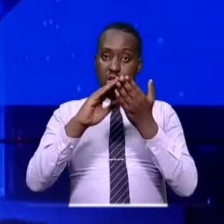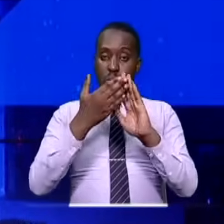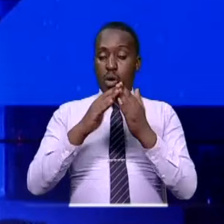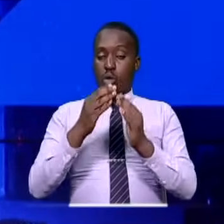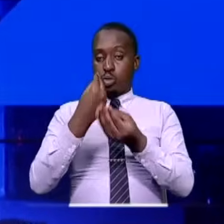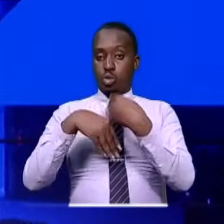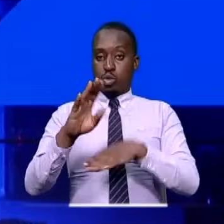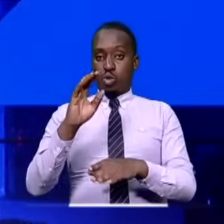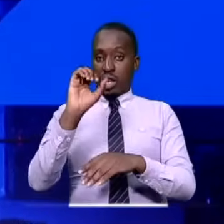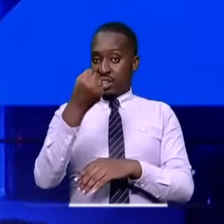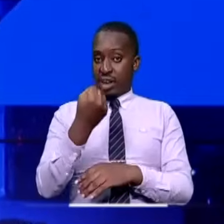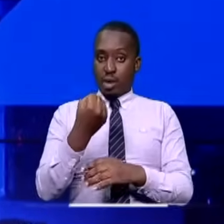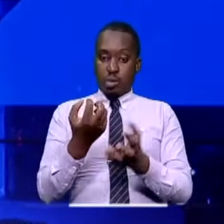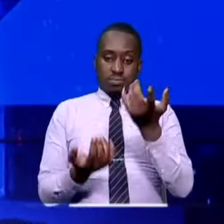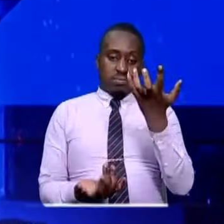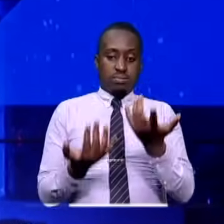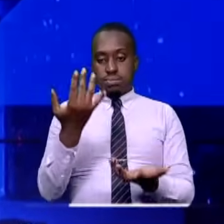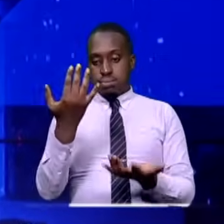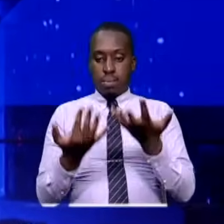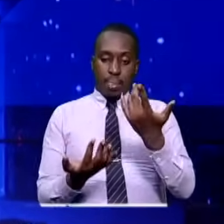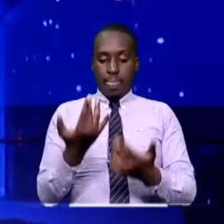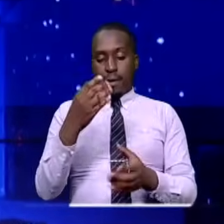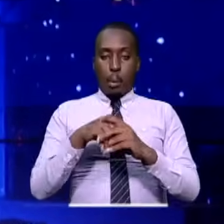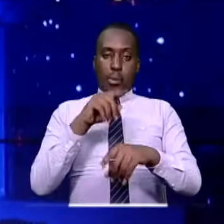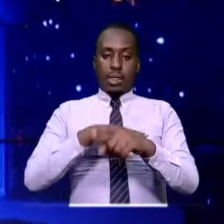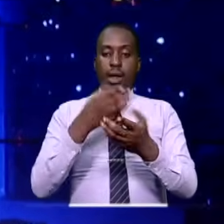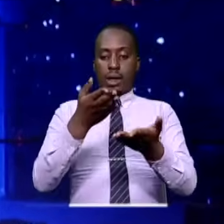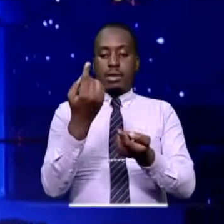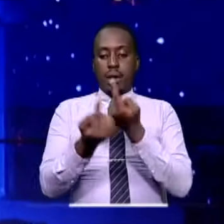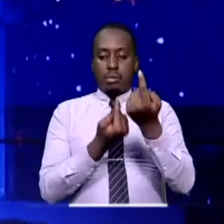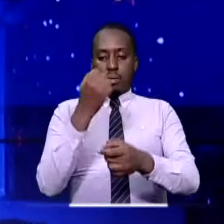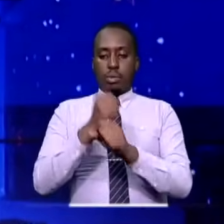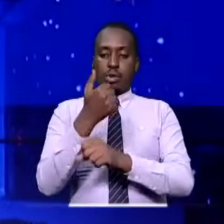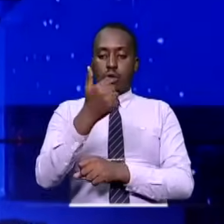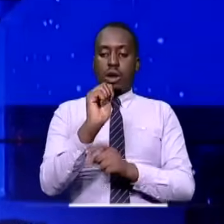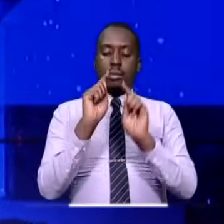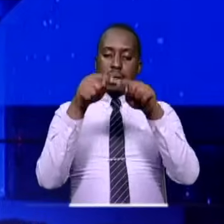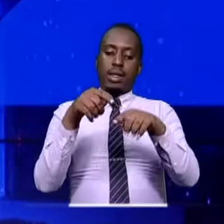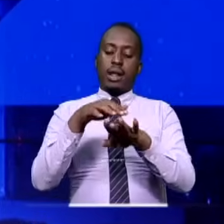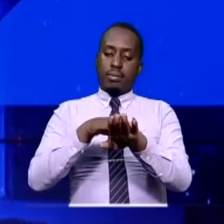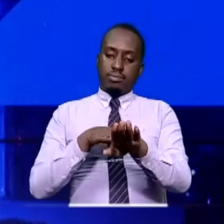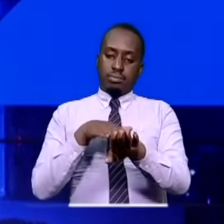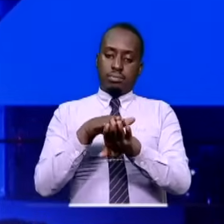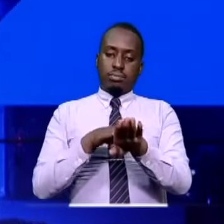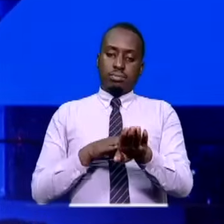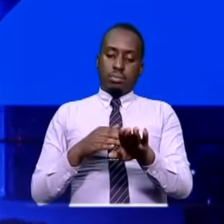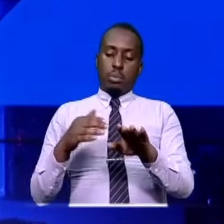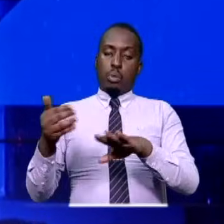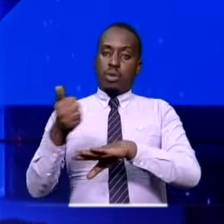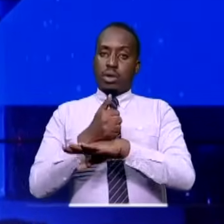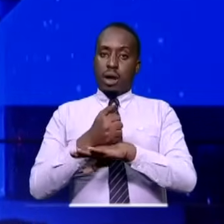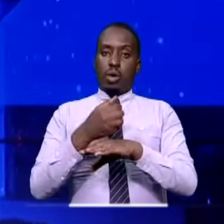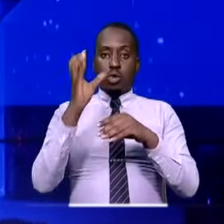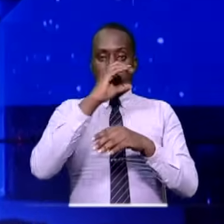wa Musanze zimaze kwibasirwa n'inkongi y'umuriro ni mu gihe hari bamwe mu bikorera bagenda biguru ntege mu gushinganisha